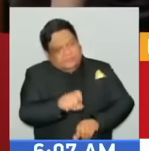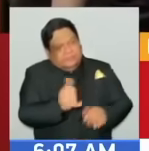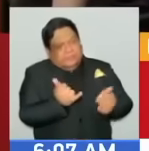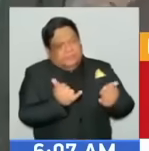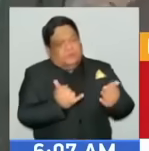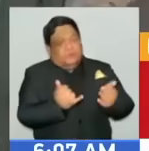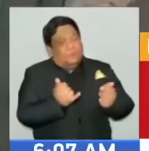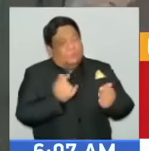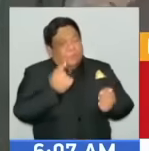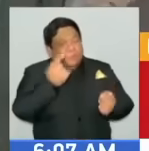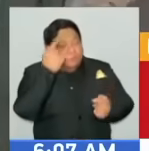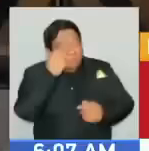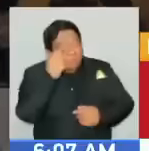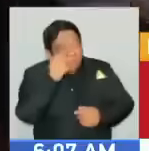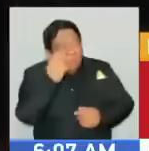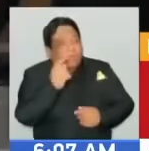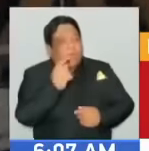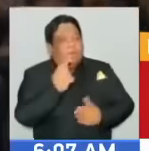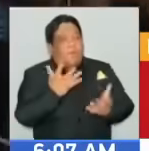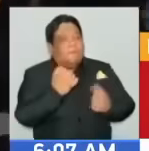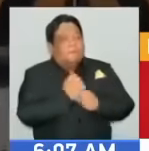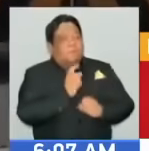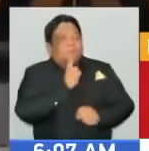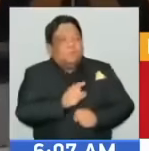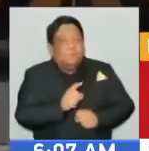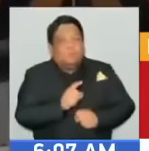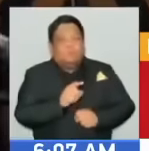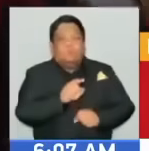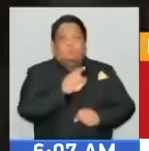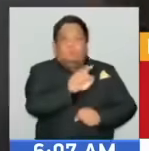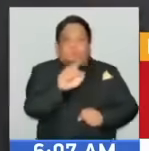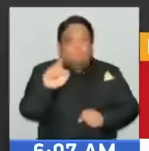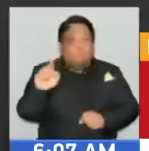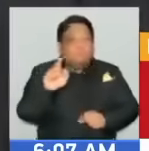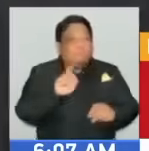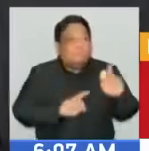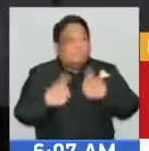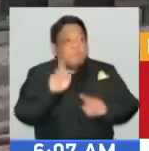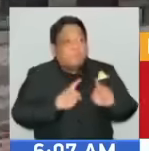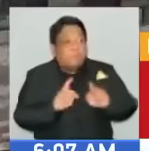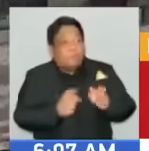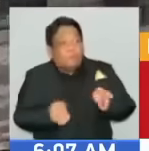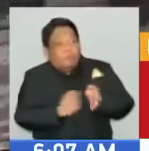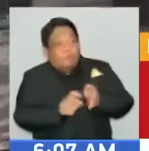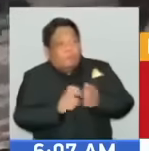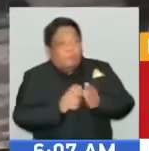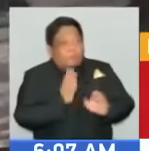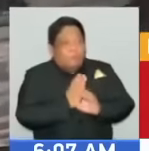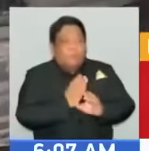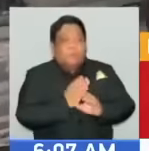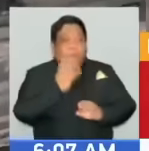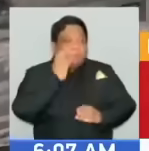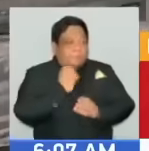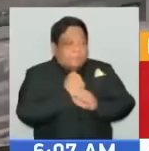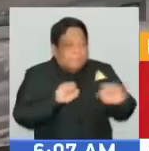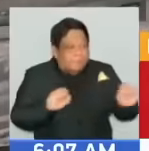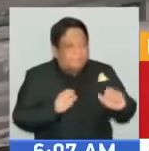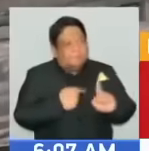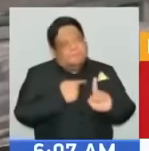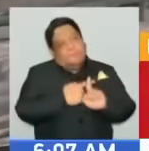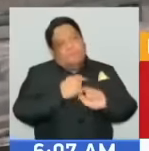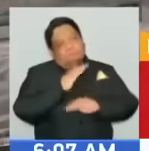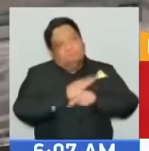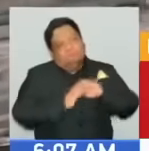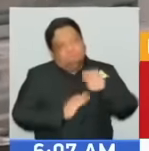na yung experience ng ating mga mananakay ay safe at saka comfortable. Paano natin masabing